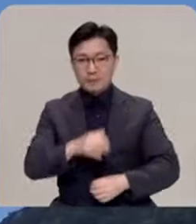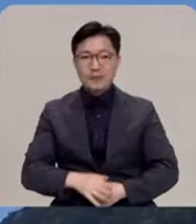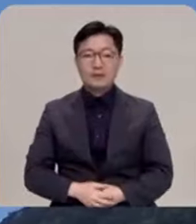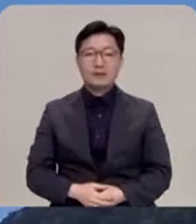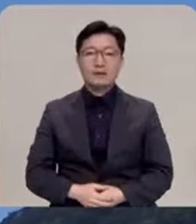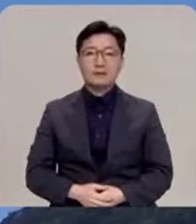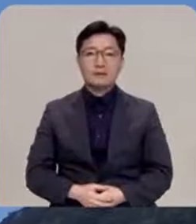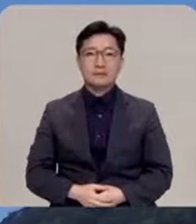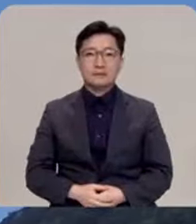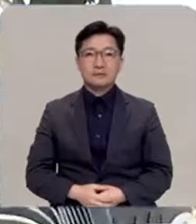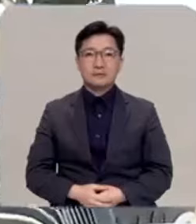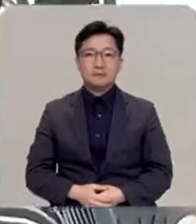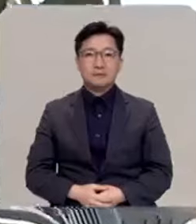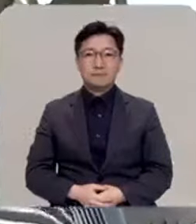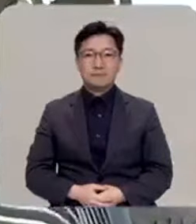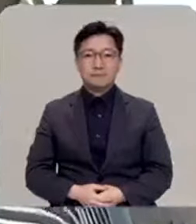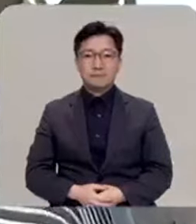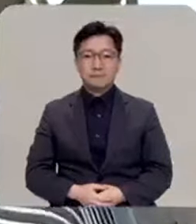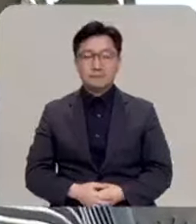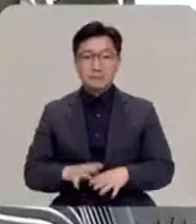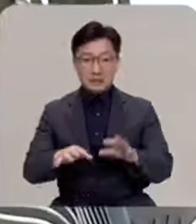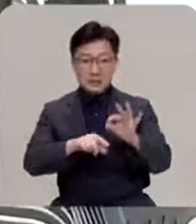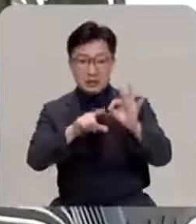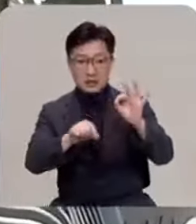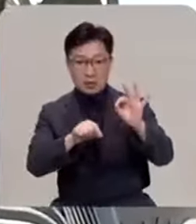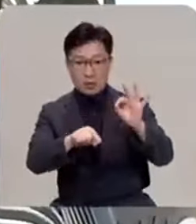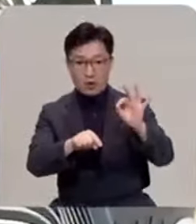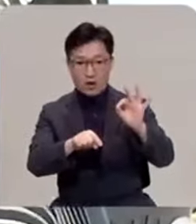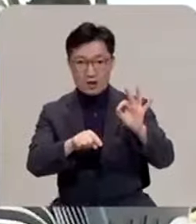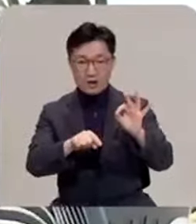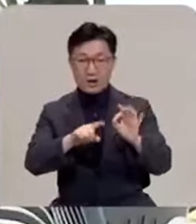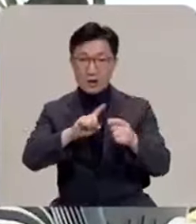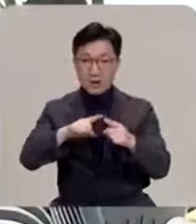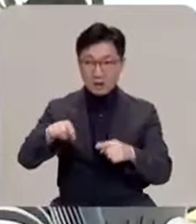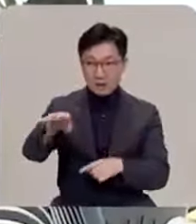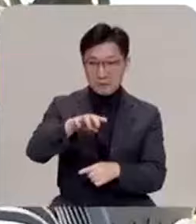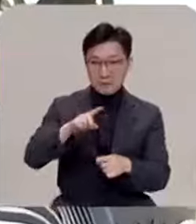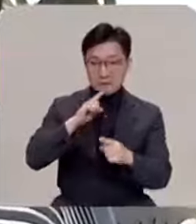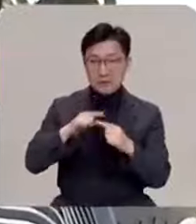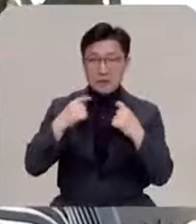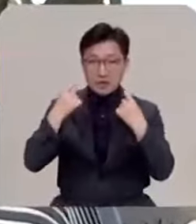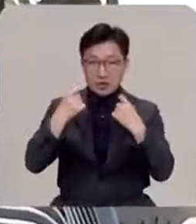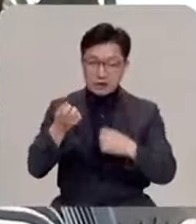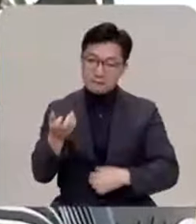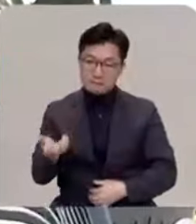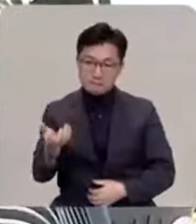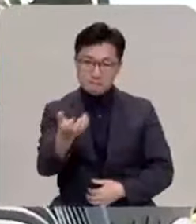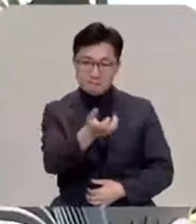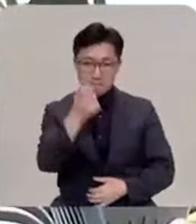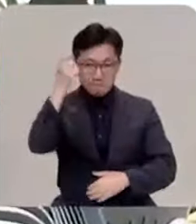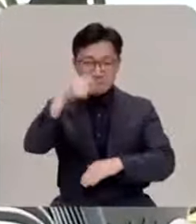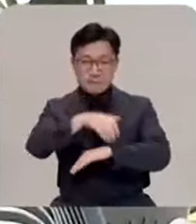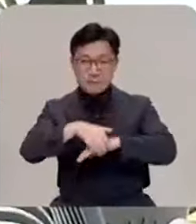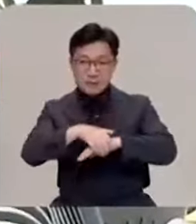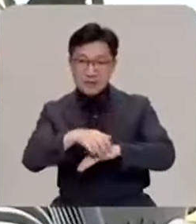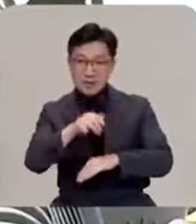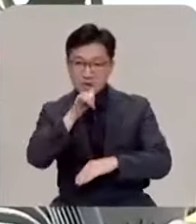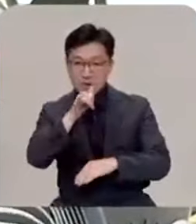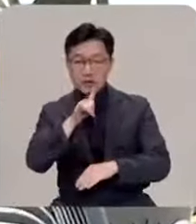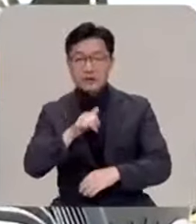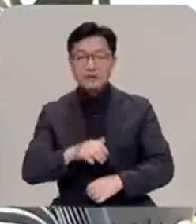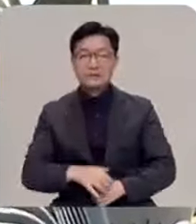기대감을 높입니다. 10월에 이제 시간이 좀 맞아서 같이 여행 가려고 축제 지금